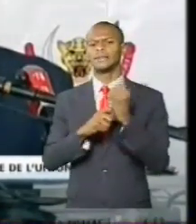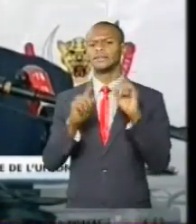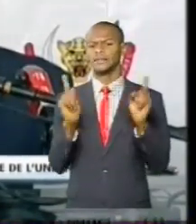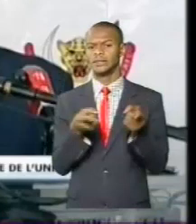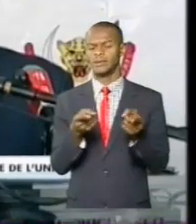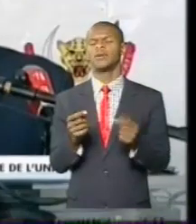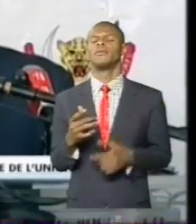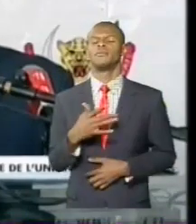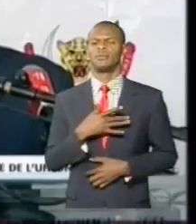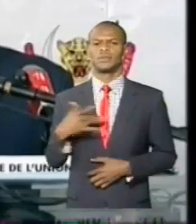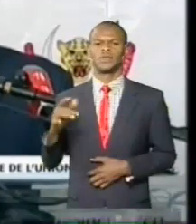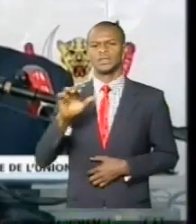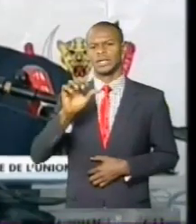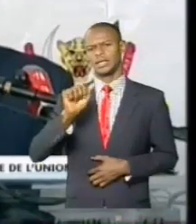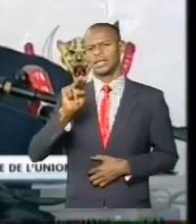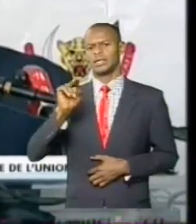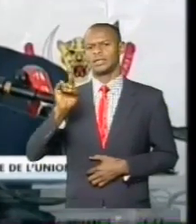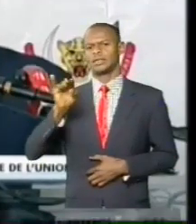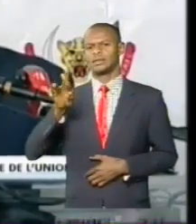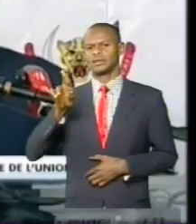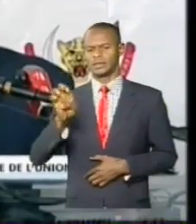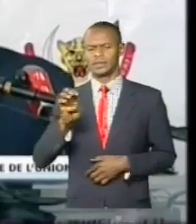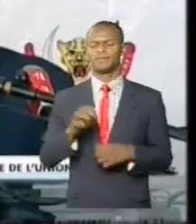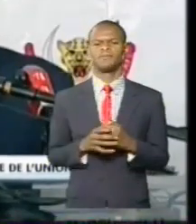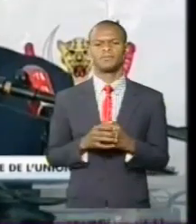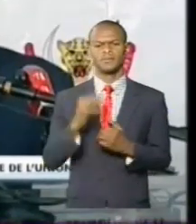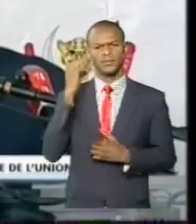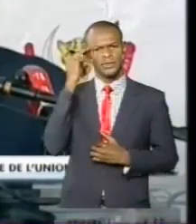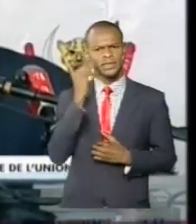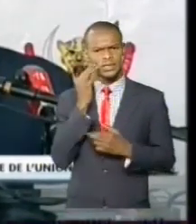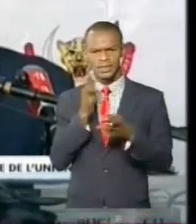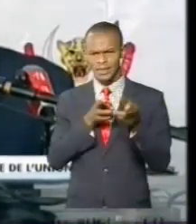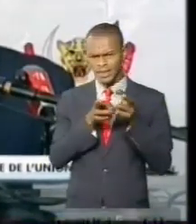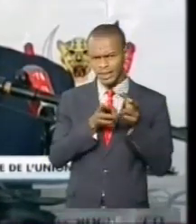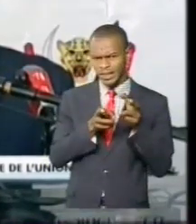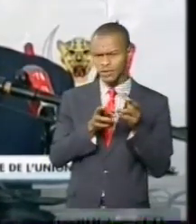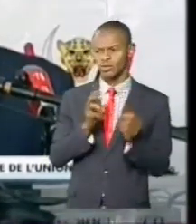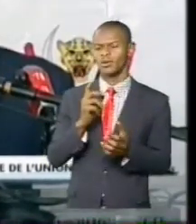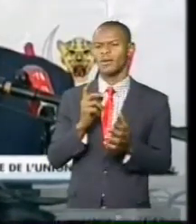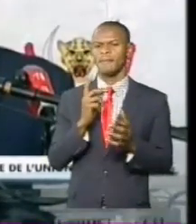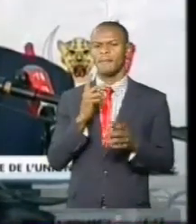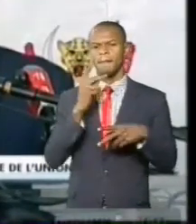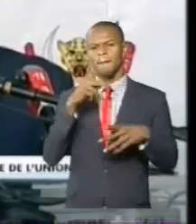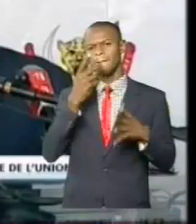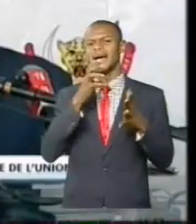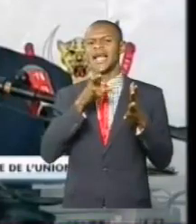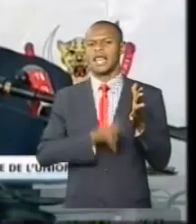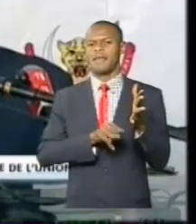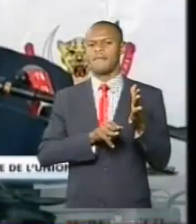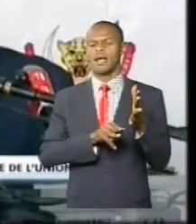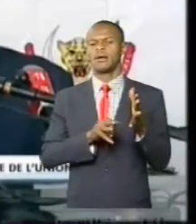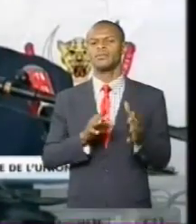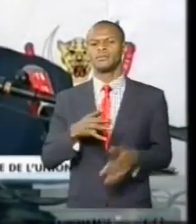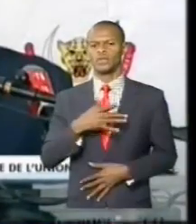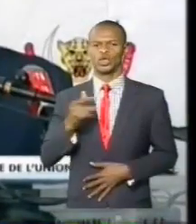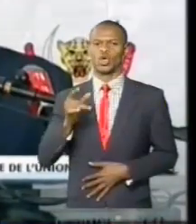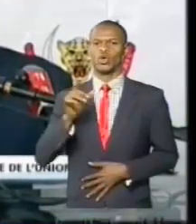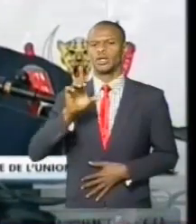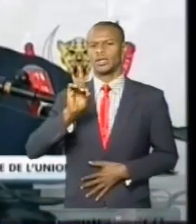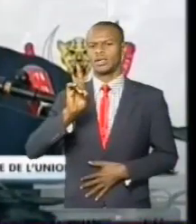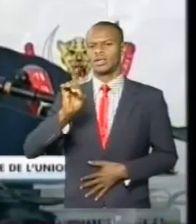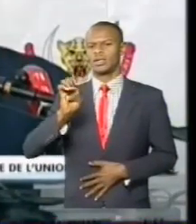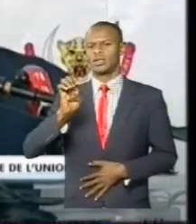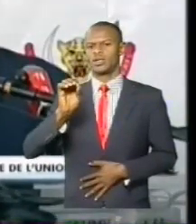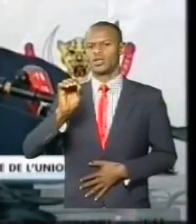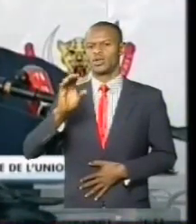Acebea. Ministre des Relations avec le Parlement, Monsieur Deogracias Nkusu